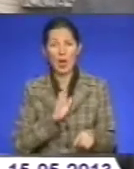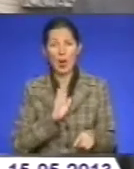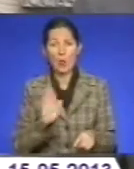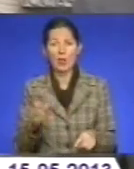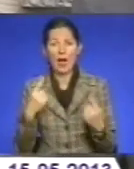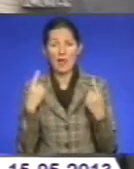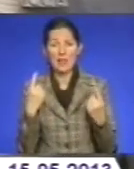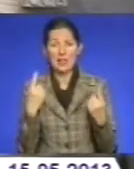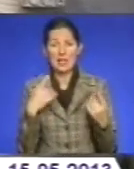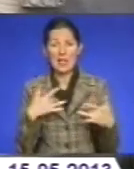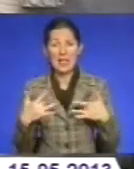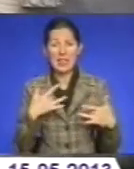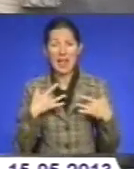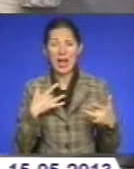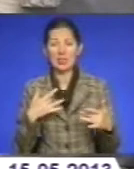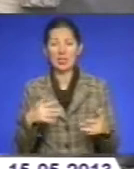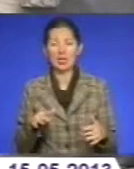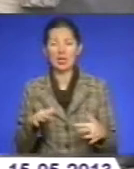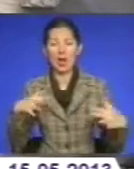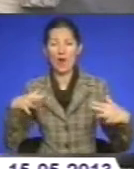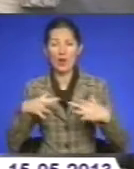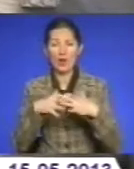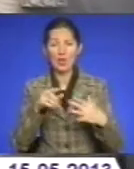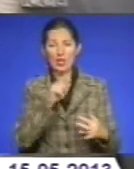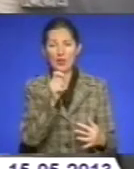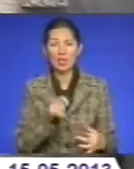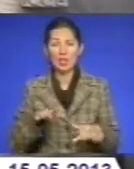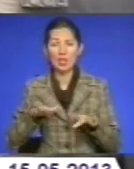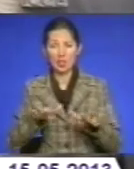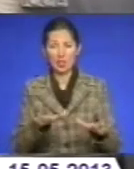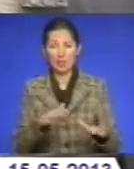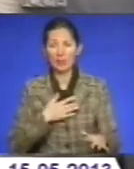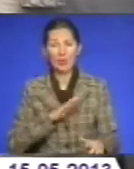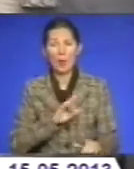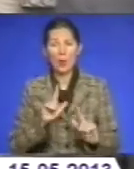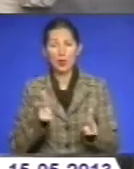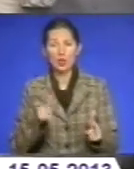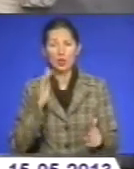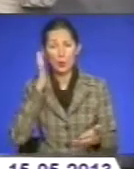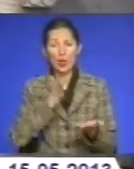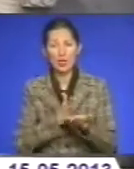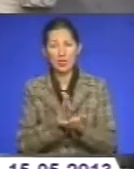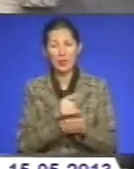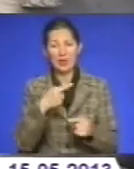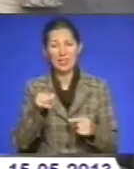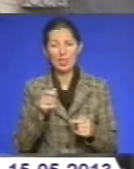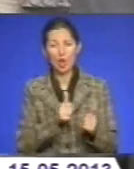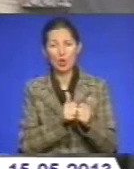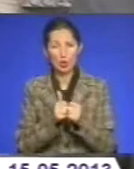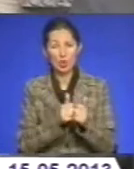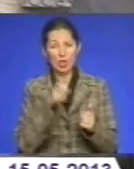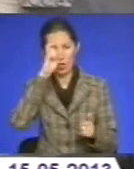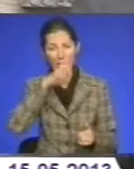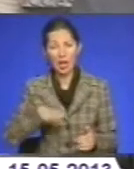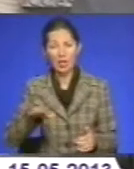великий театр дій. І ми, звичайно, не погоджуємося з тими політиками в інших сусідніх країнах, коли вони